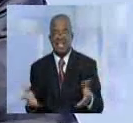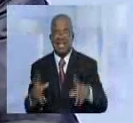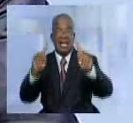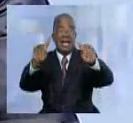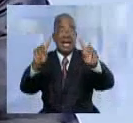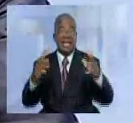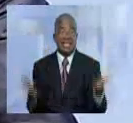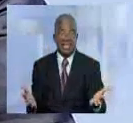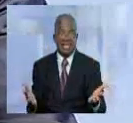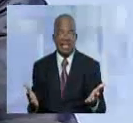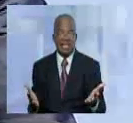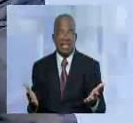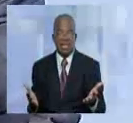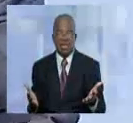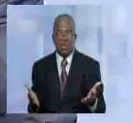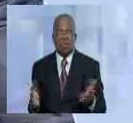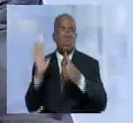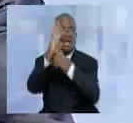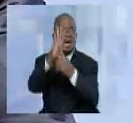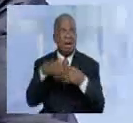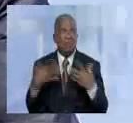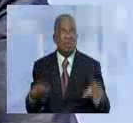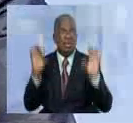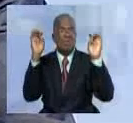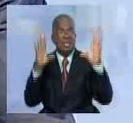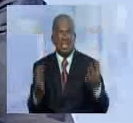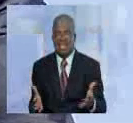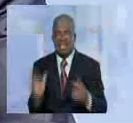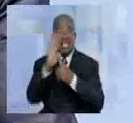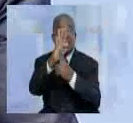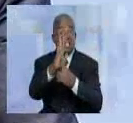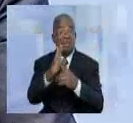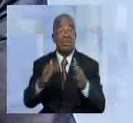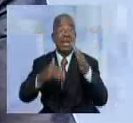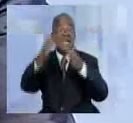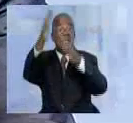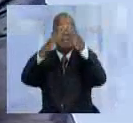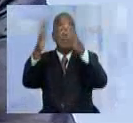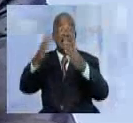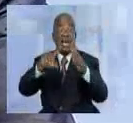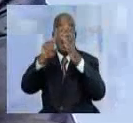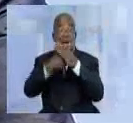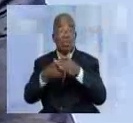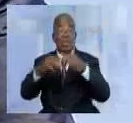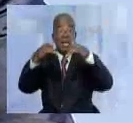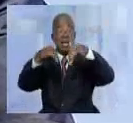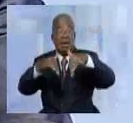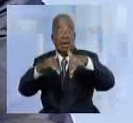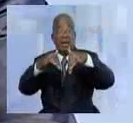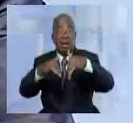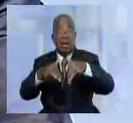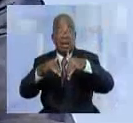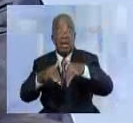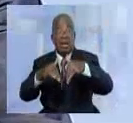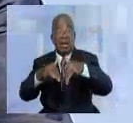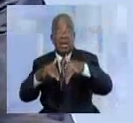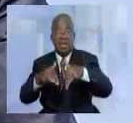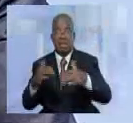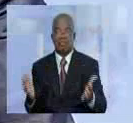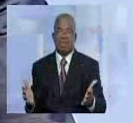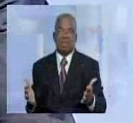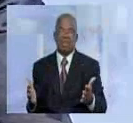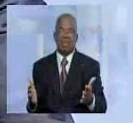fait appel. On a dit, on a montré... J'ai montré un immeuble qui était en train de descendre, qui est descendu de 35 cm